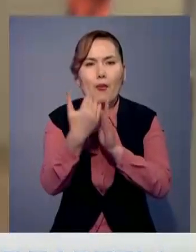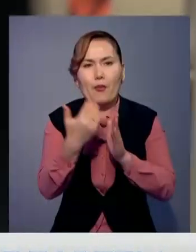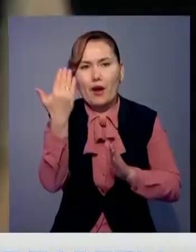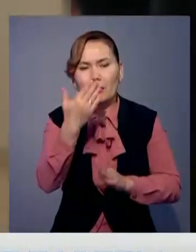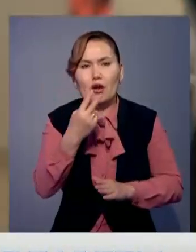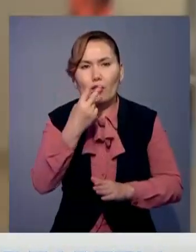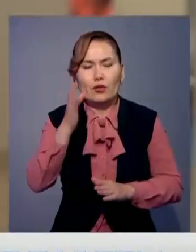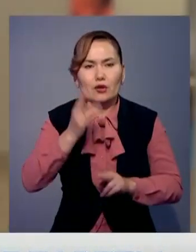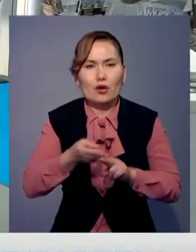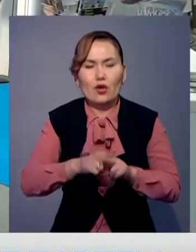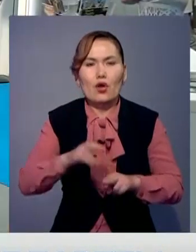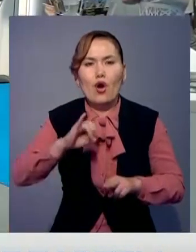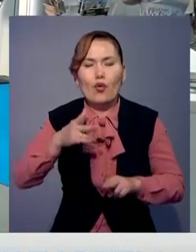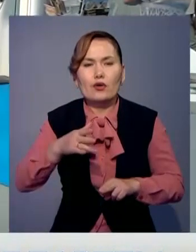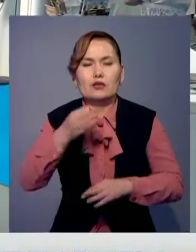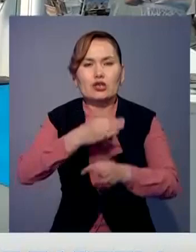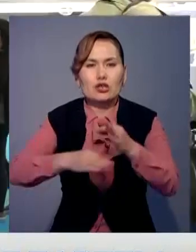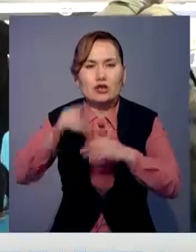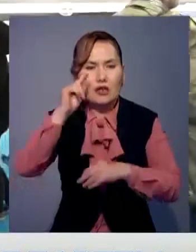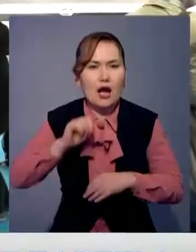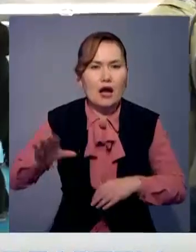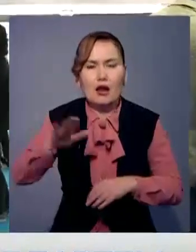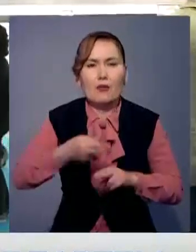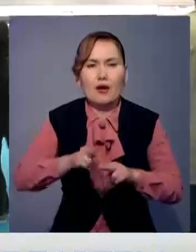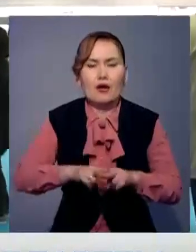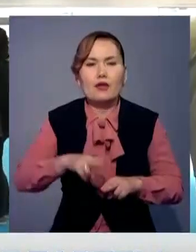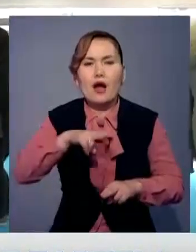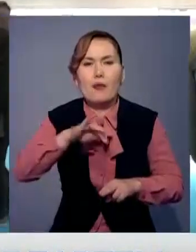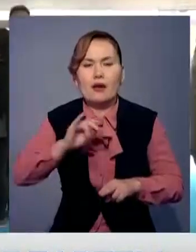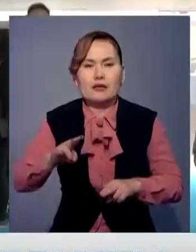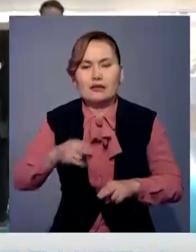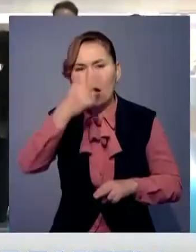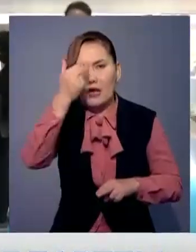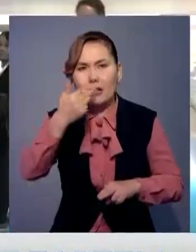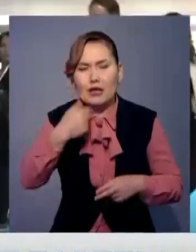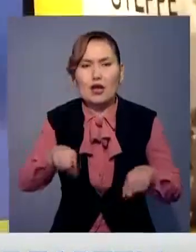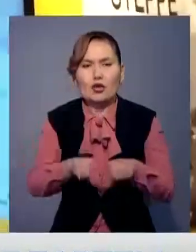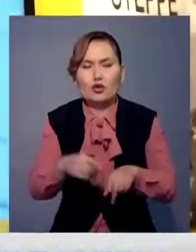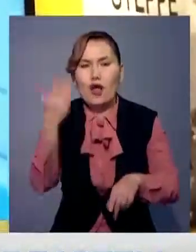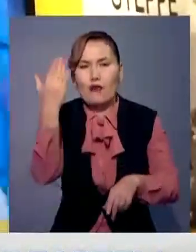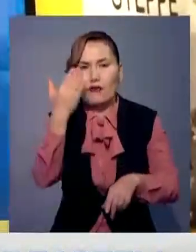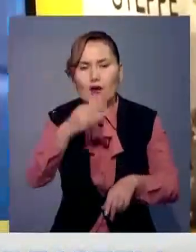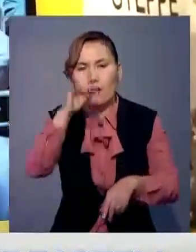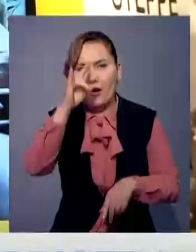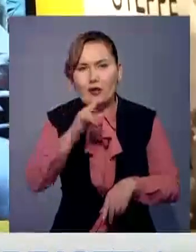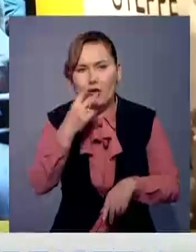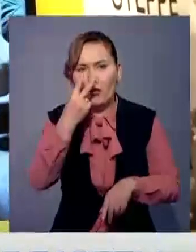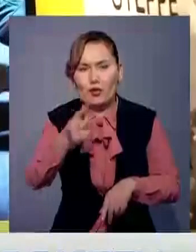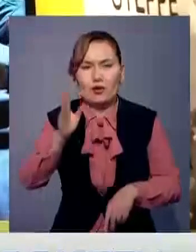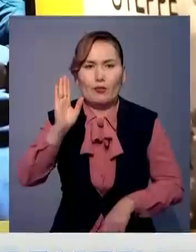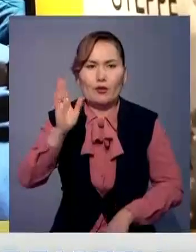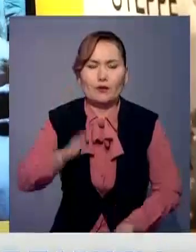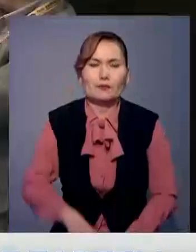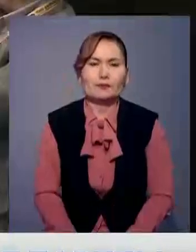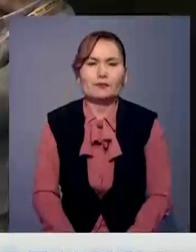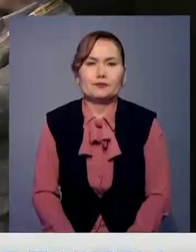телеөнімдерге оңтүстік шығыс Азия елдері, Пәкістан және Италия аса қызығушылық танытқанын айта кетейік. Жансұлу Дүйсенәлі, Әлия Сыздықова, Бекхан